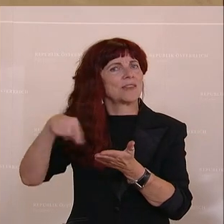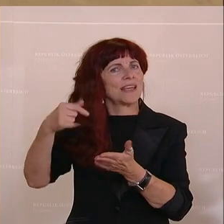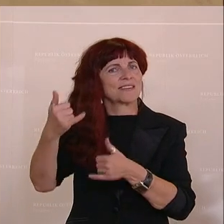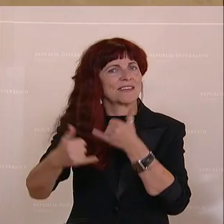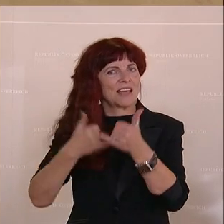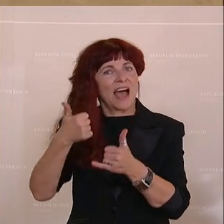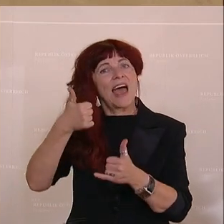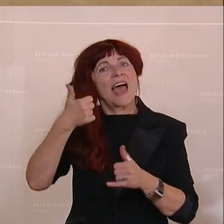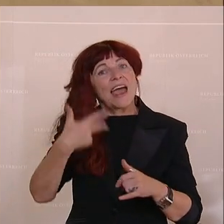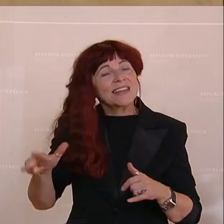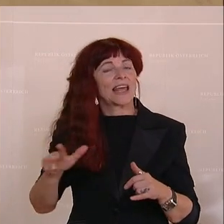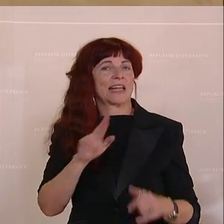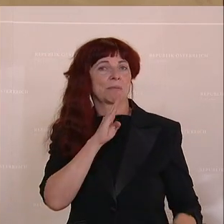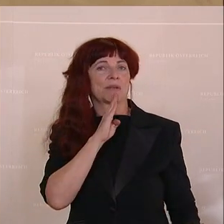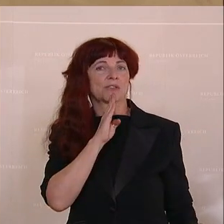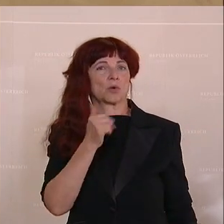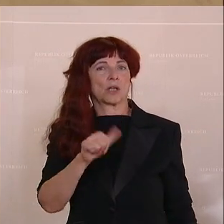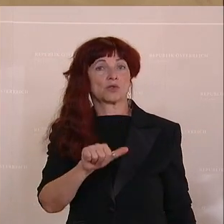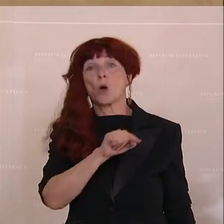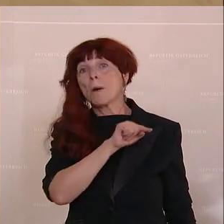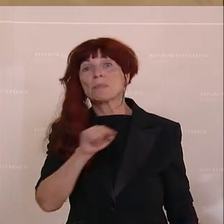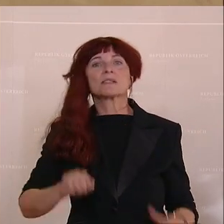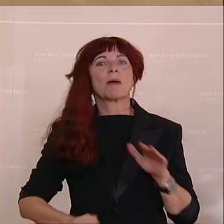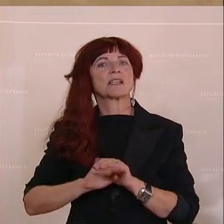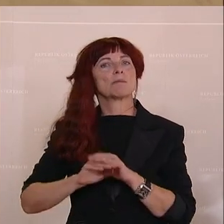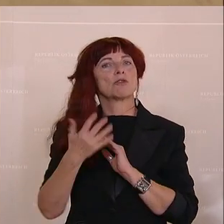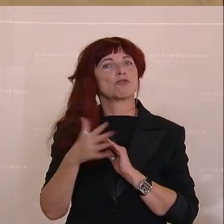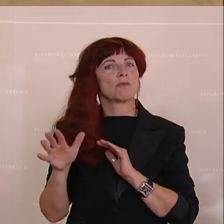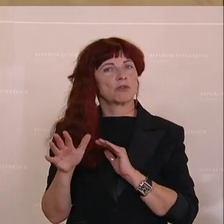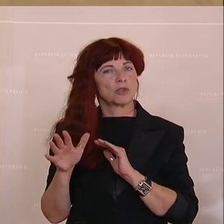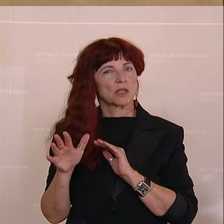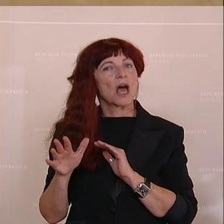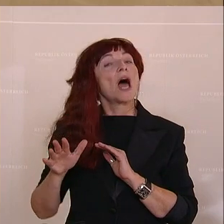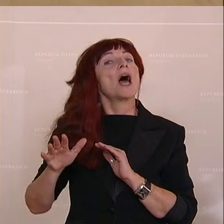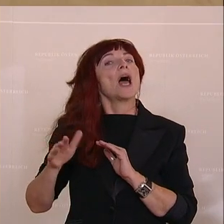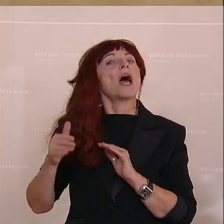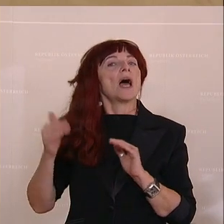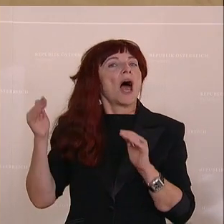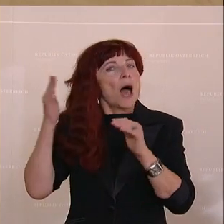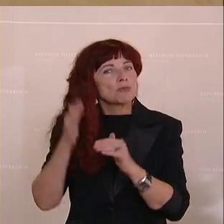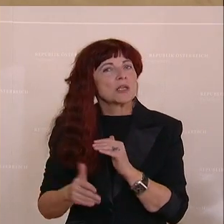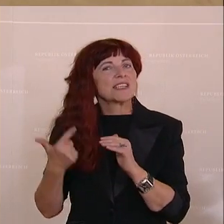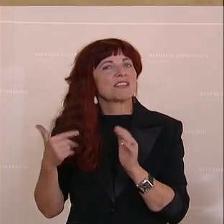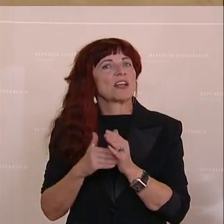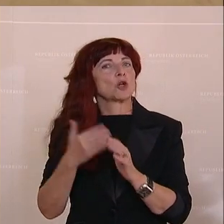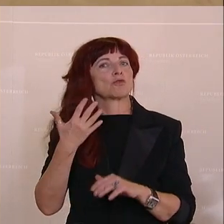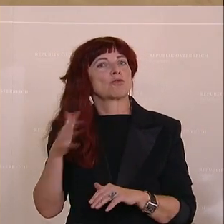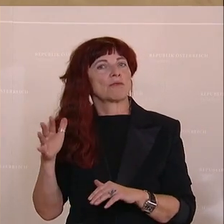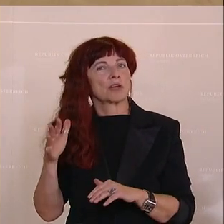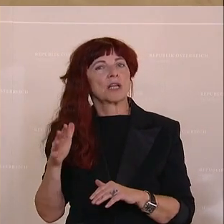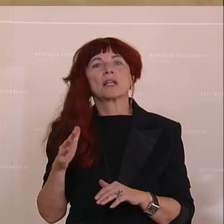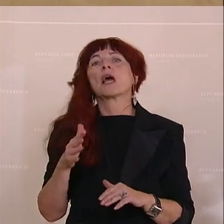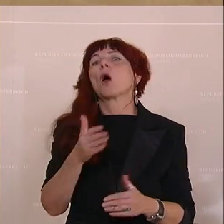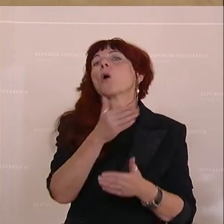einem Drittel der Pension bis zu 500 Euro, abschleifen bis 2500 Euro für die durchschnittlichen, für die niedrigen und für die